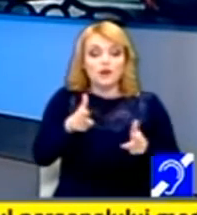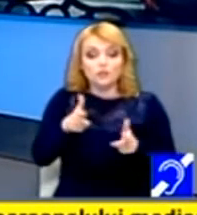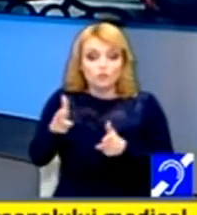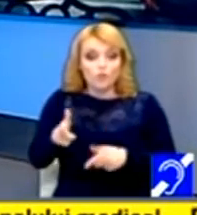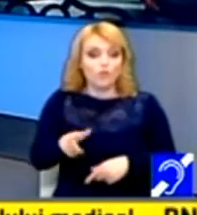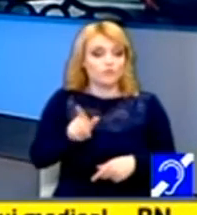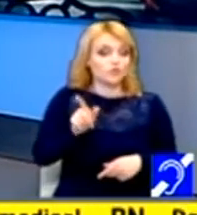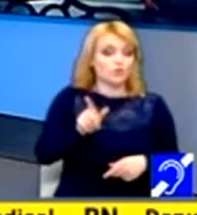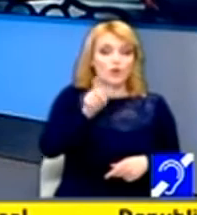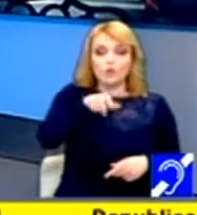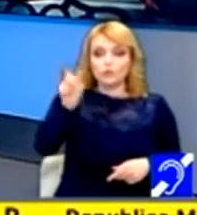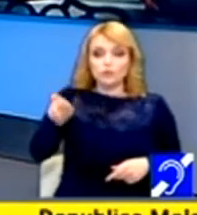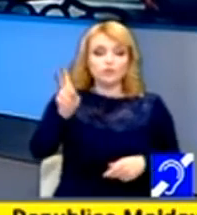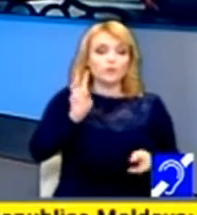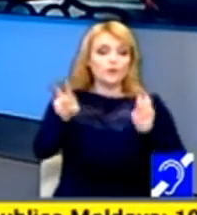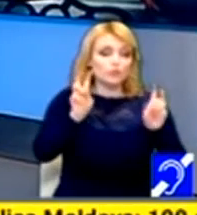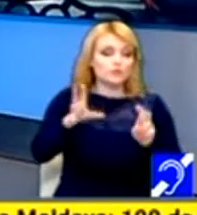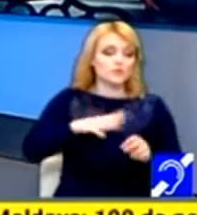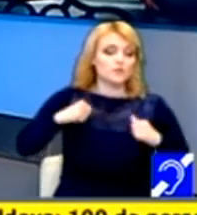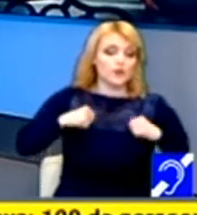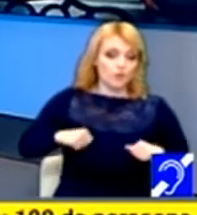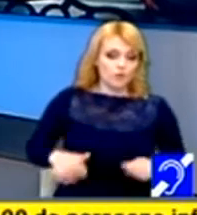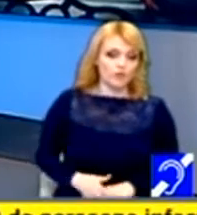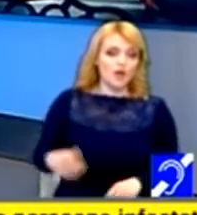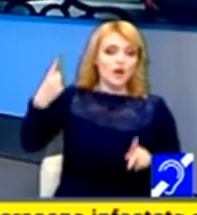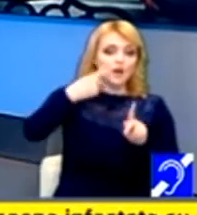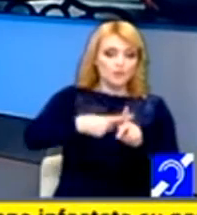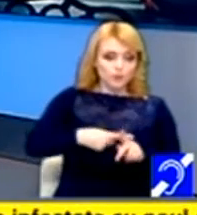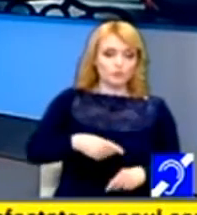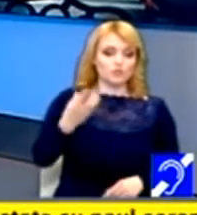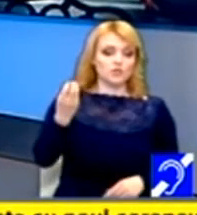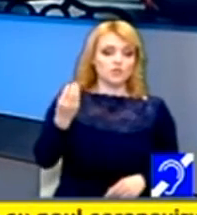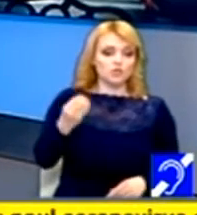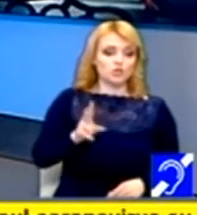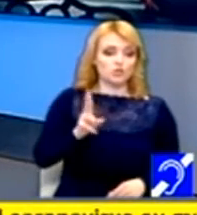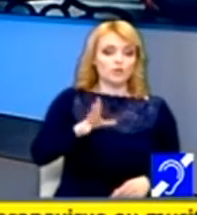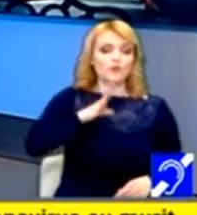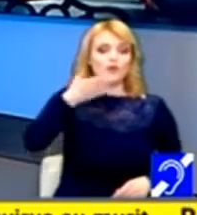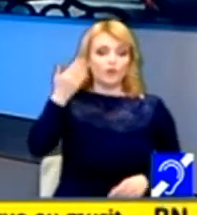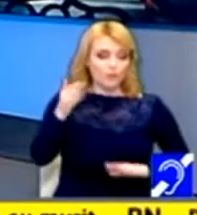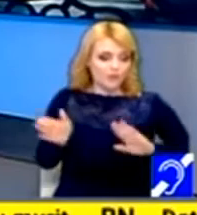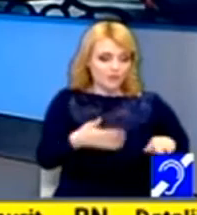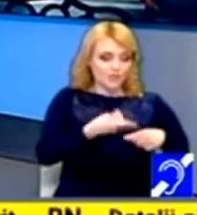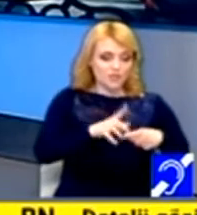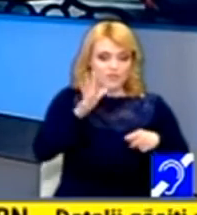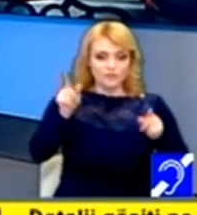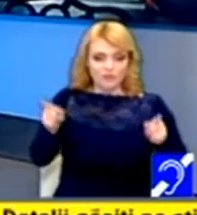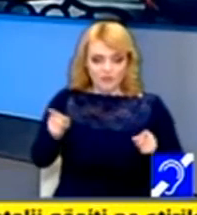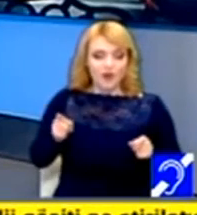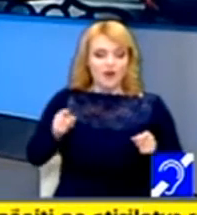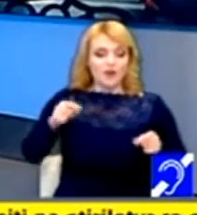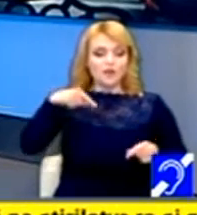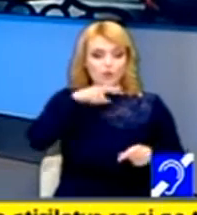precauție, astfel încât clienții lor să fie în siguranță. În plus, ca măsură de sprijin pentru a trece mai ușor peste această perioadă economică